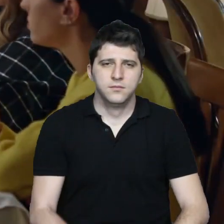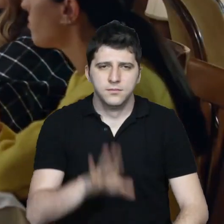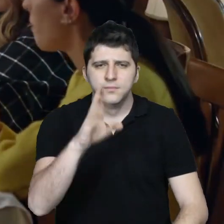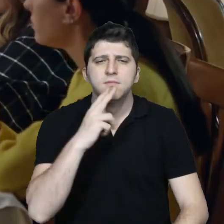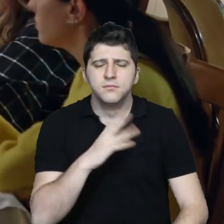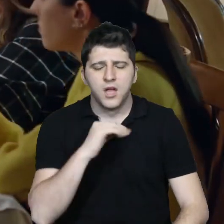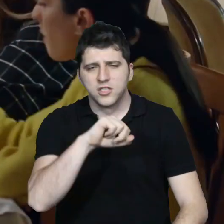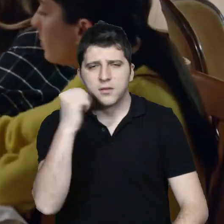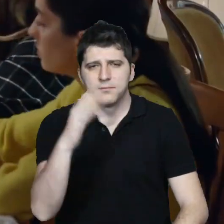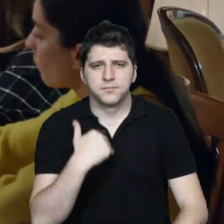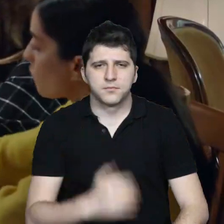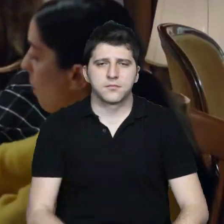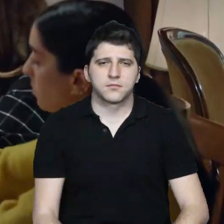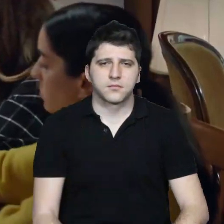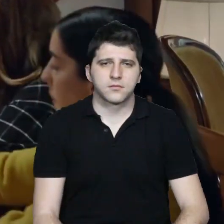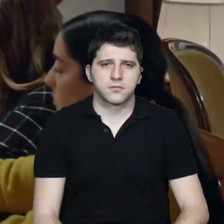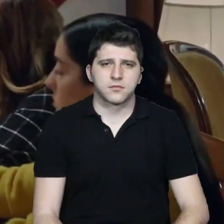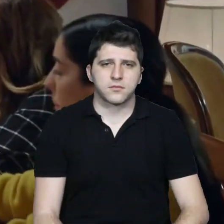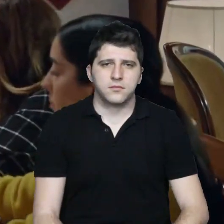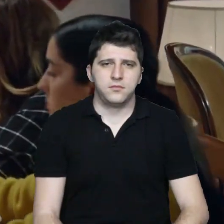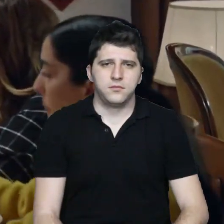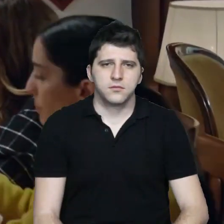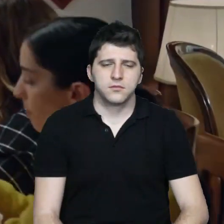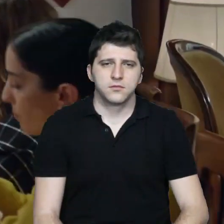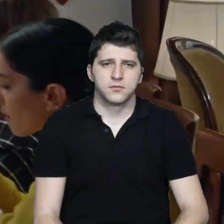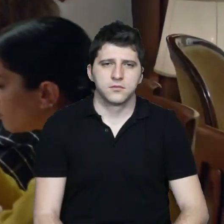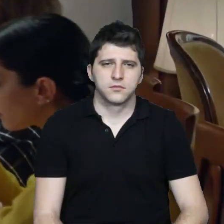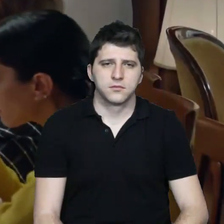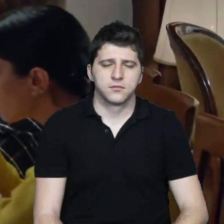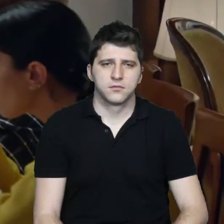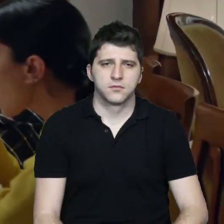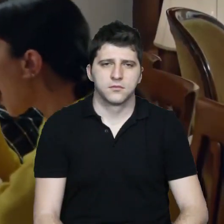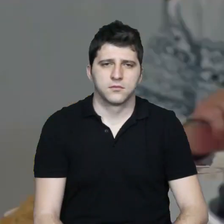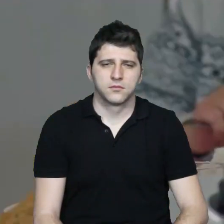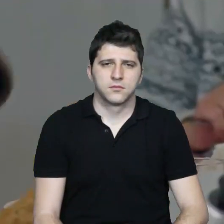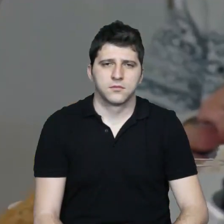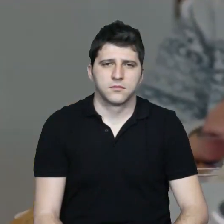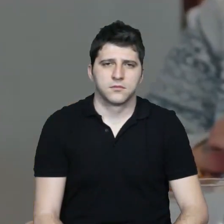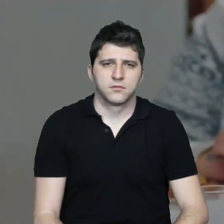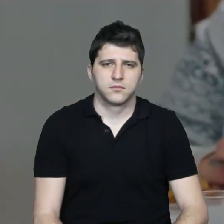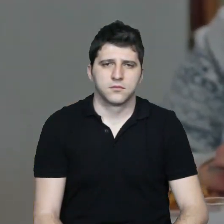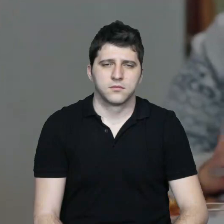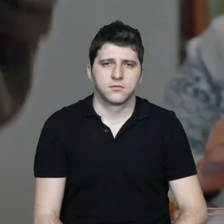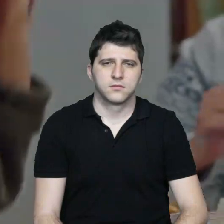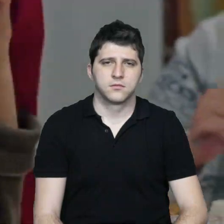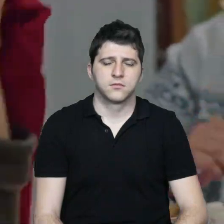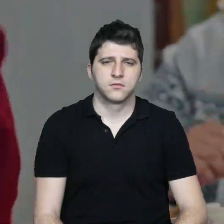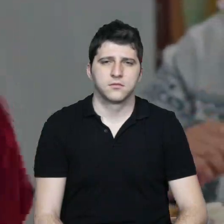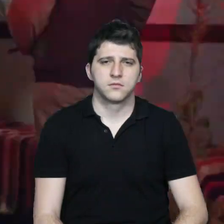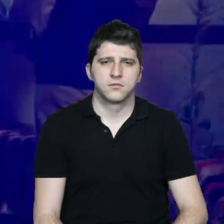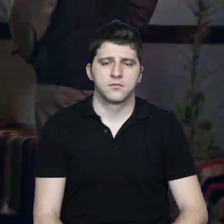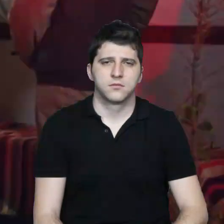Dur kız, ben bakarım. Gökçe sandalye arkalığını asılı örtüsünü aldı. Örgülü saçlarının üzerine örtüyor.